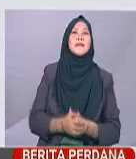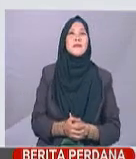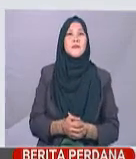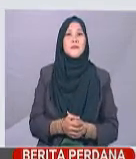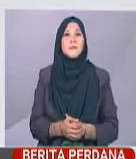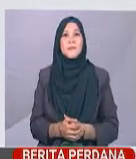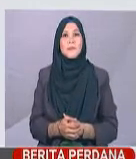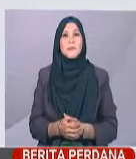esc